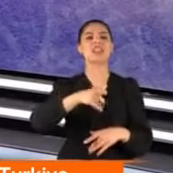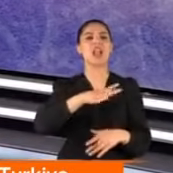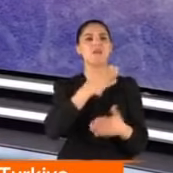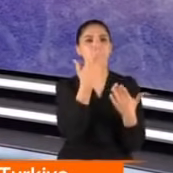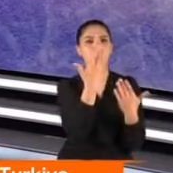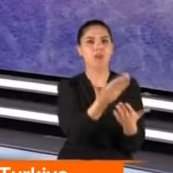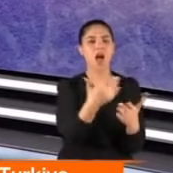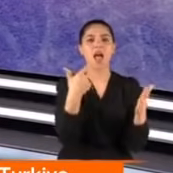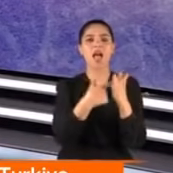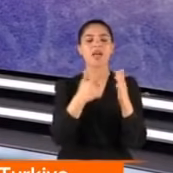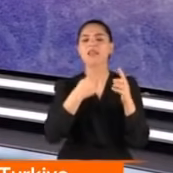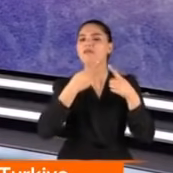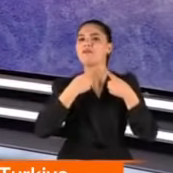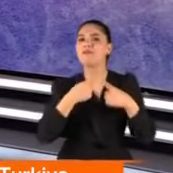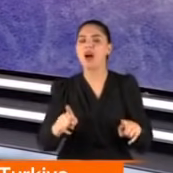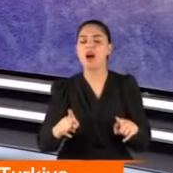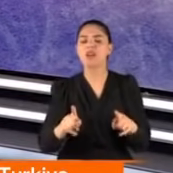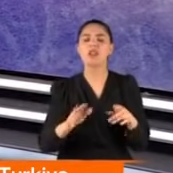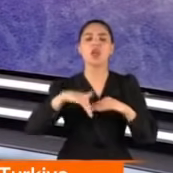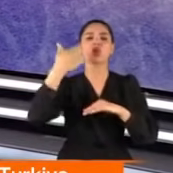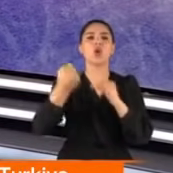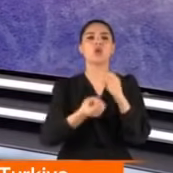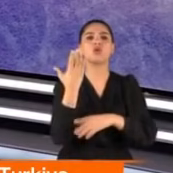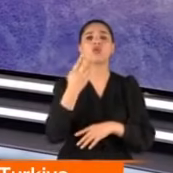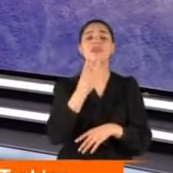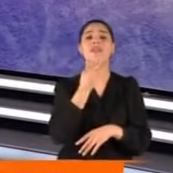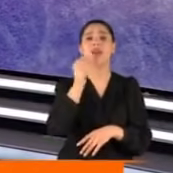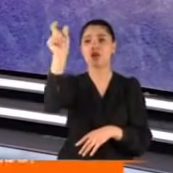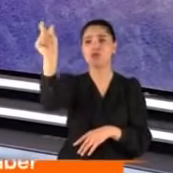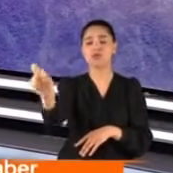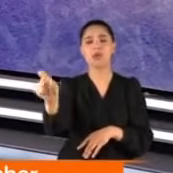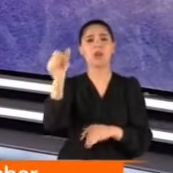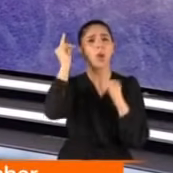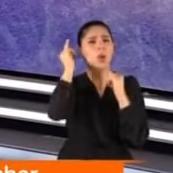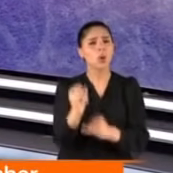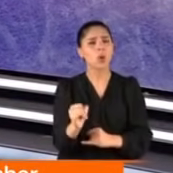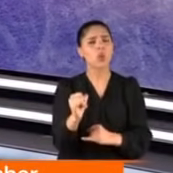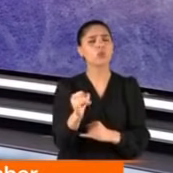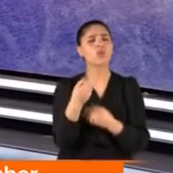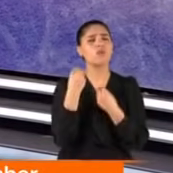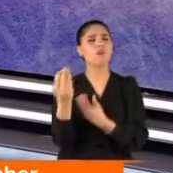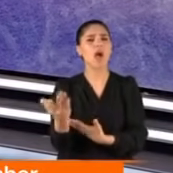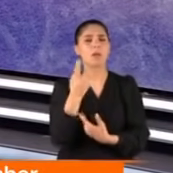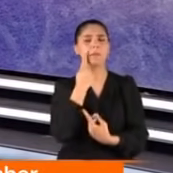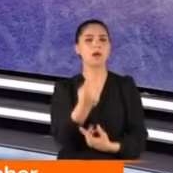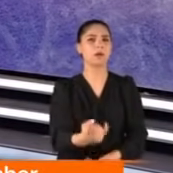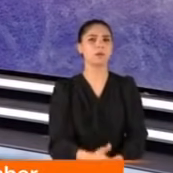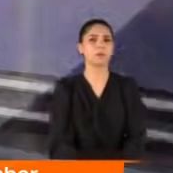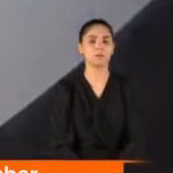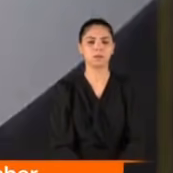vardı. Amacı da bambaşkaydı. Sonradan ortaya çıktı. Genç kadına ömrü boyunca unutamayacağı büyük bir kabus yaşattı.